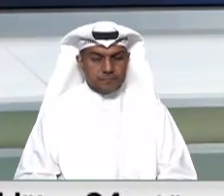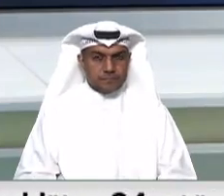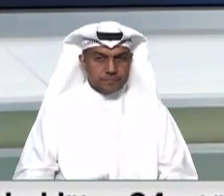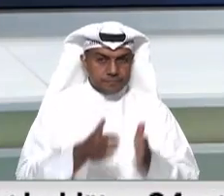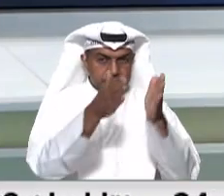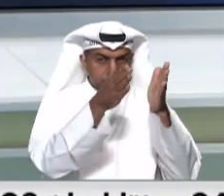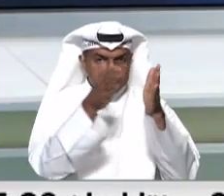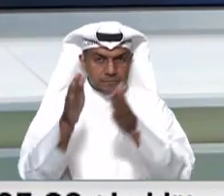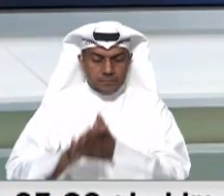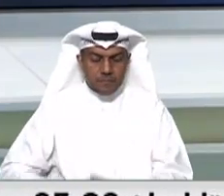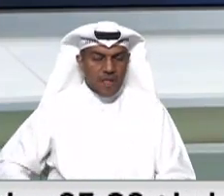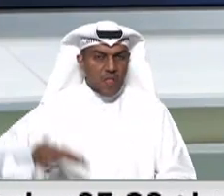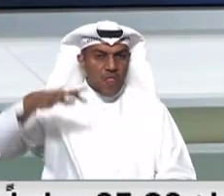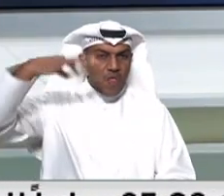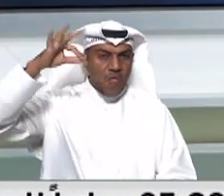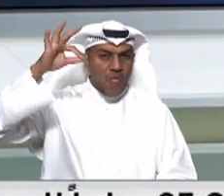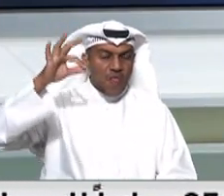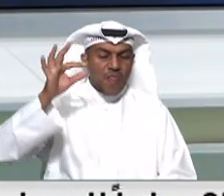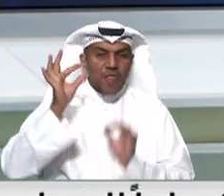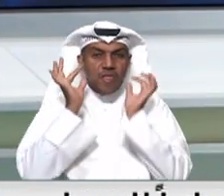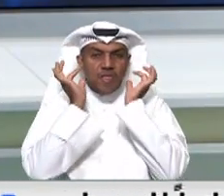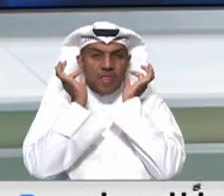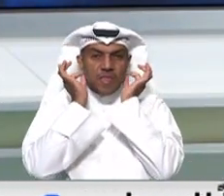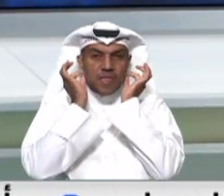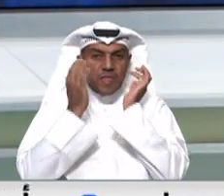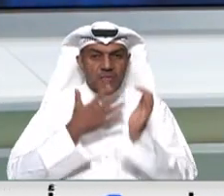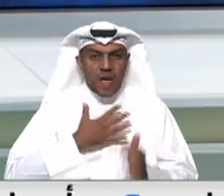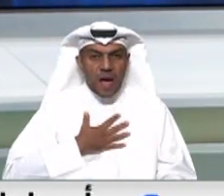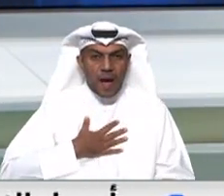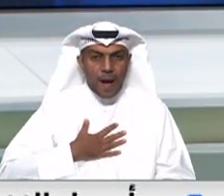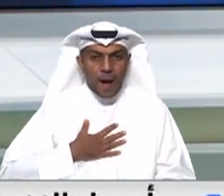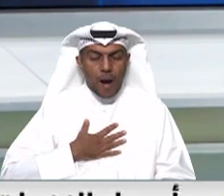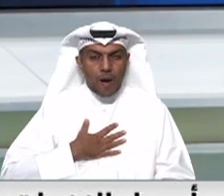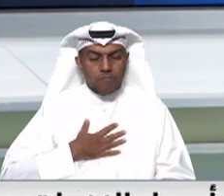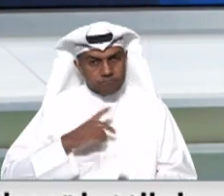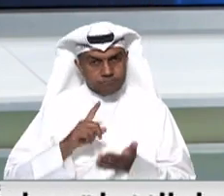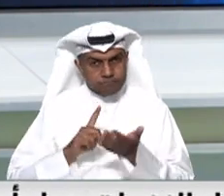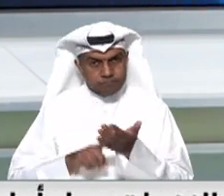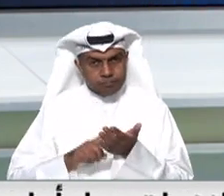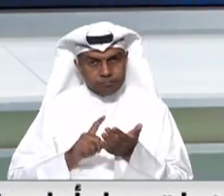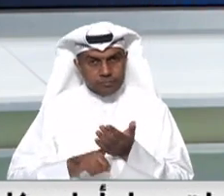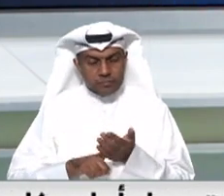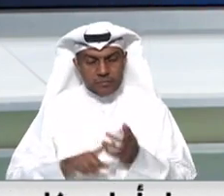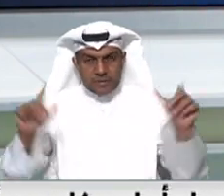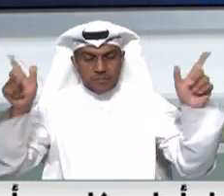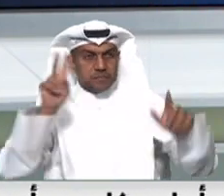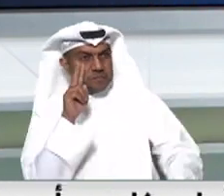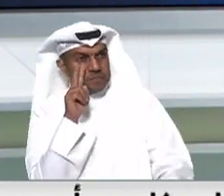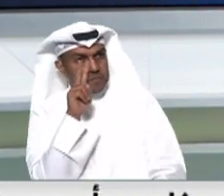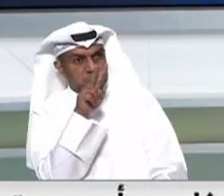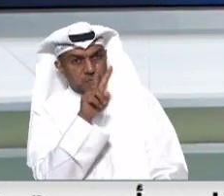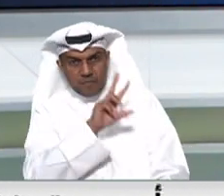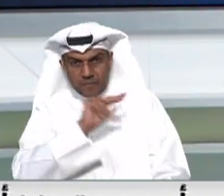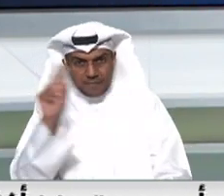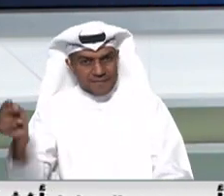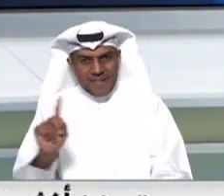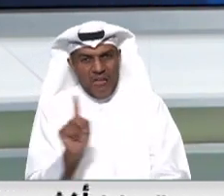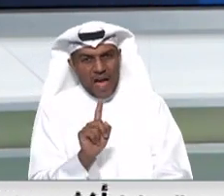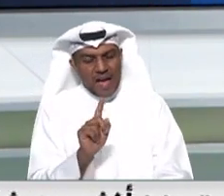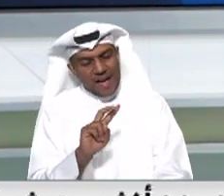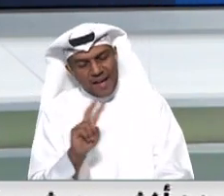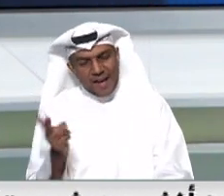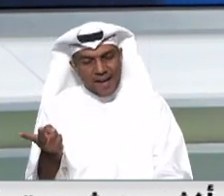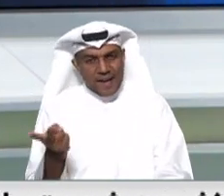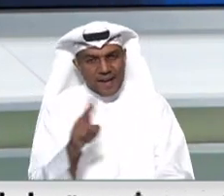أسعار الذهب في أرض الواقع تختلف عن أسعاره في شاشات التداول والبورصة لوجود بعض